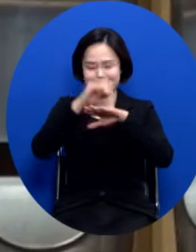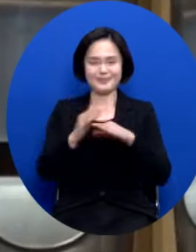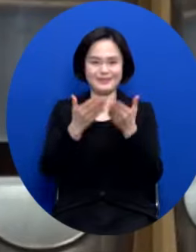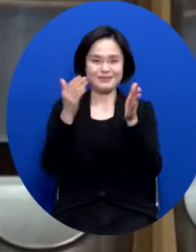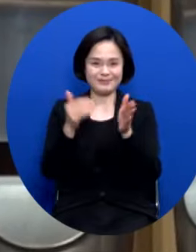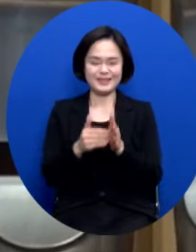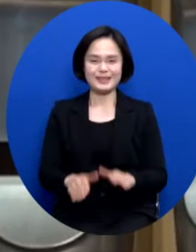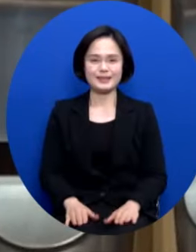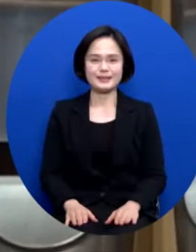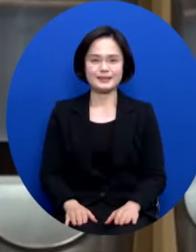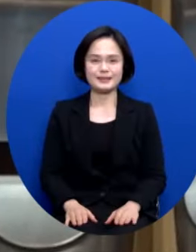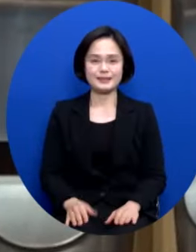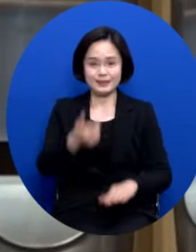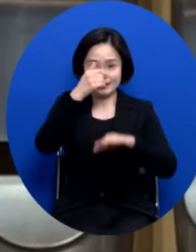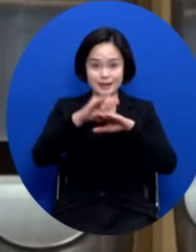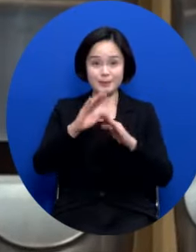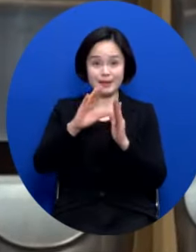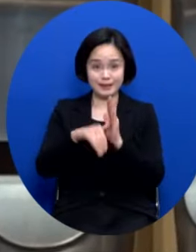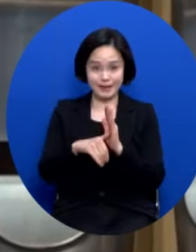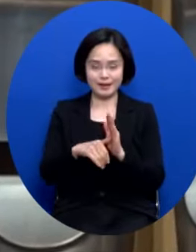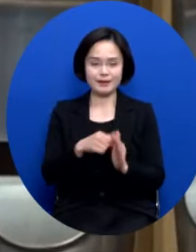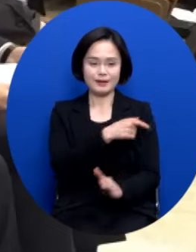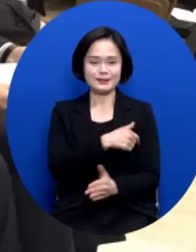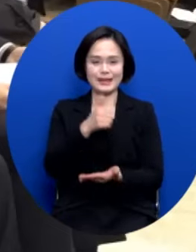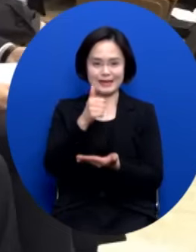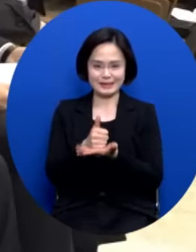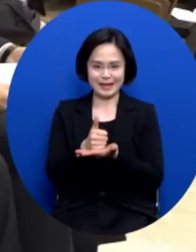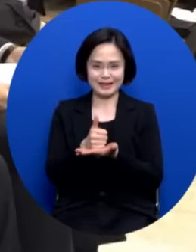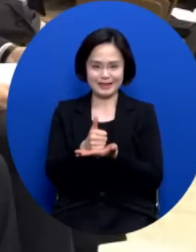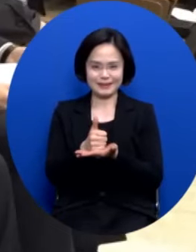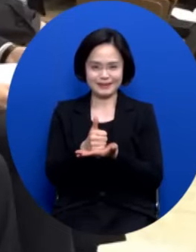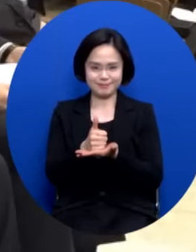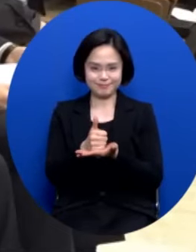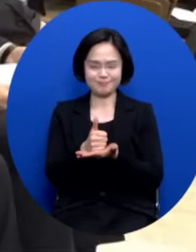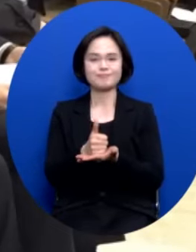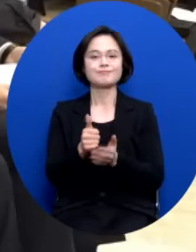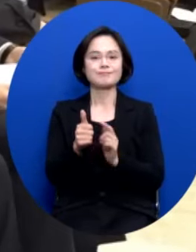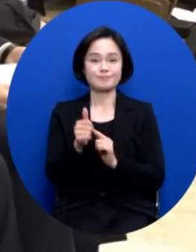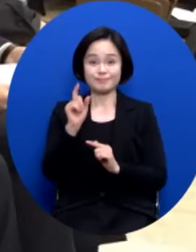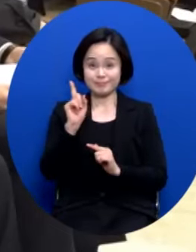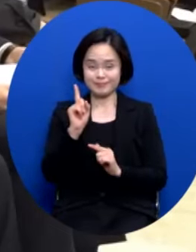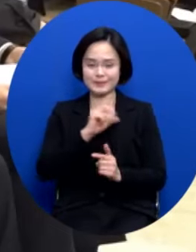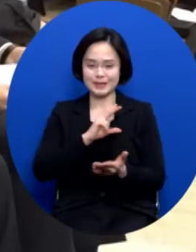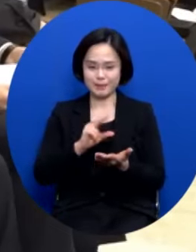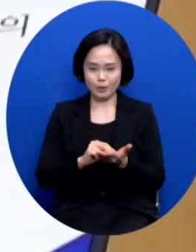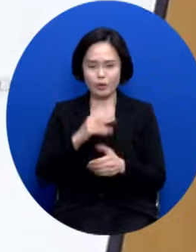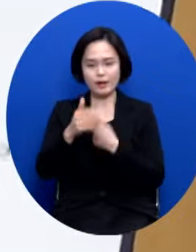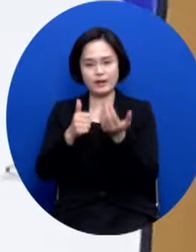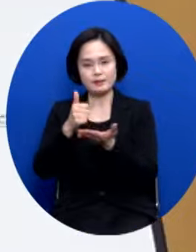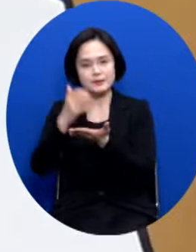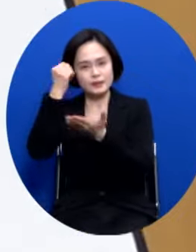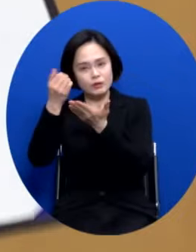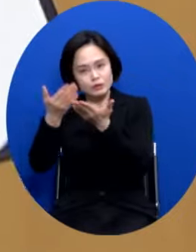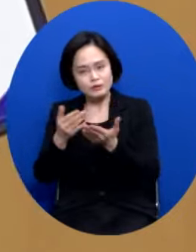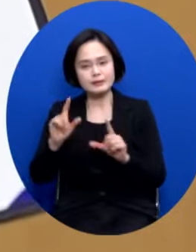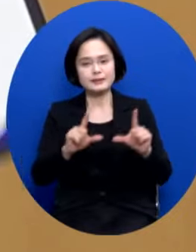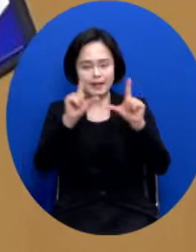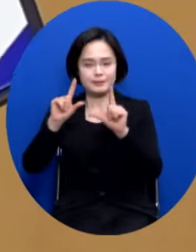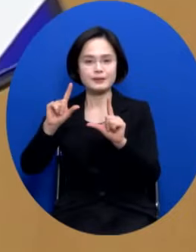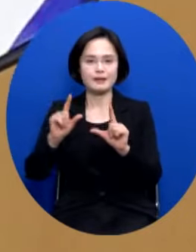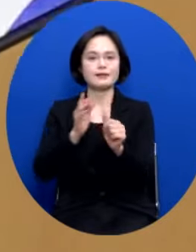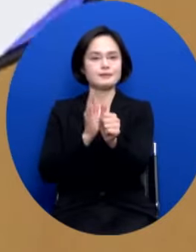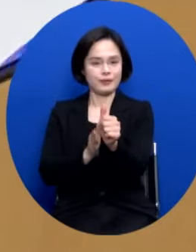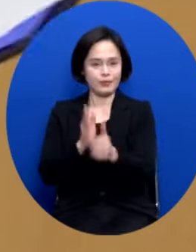감사예배에서는 감신대 김상현 이사장이 하나님께서 기억하시는 삶을 살라는 제목으로 설교했습니다. 이